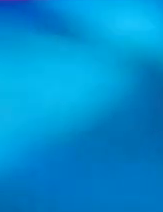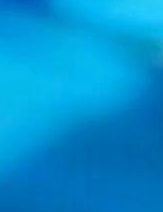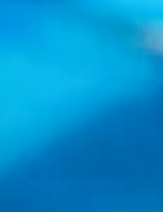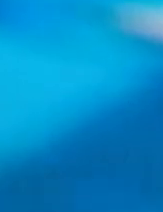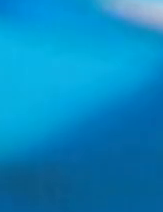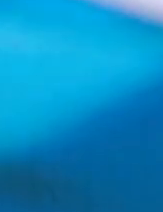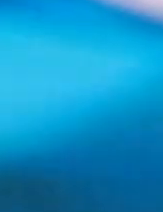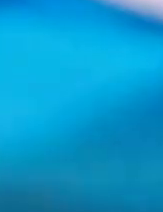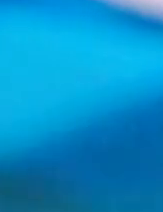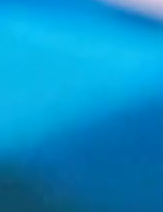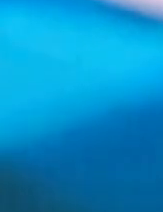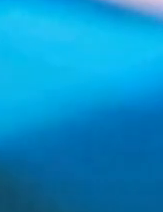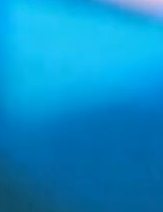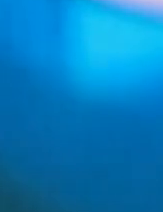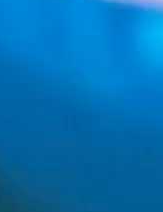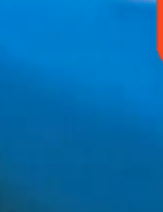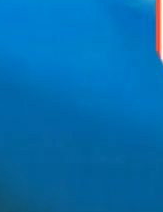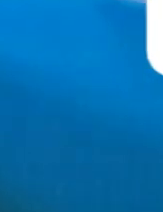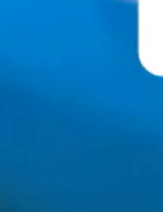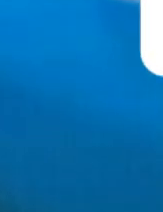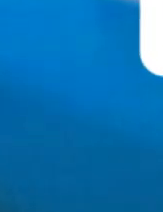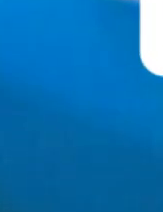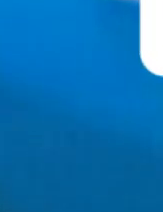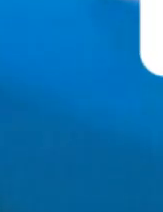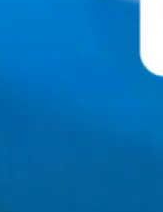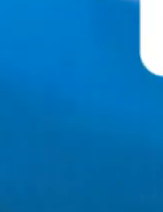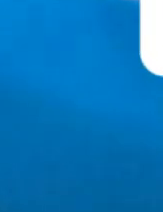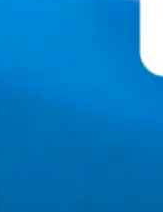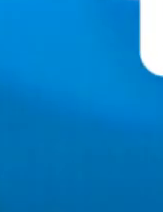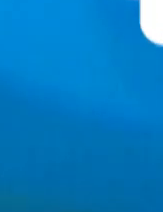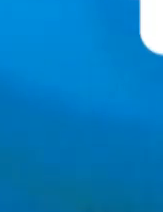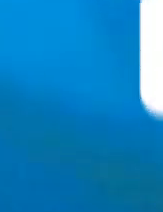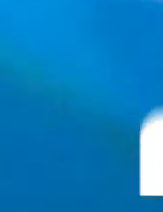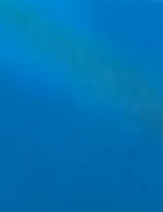непременно жмите на колокольчик. Информбюро, когда нужна честная информация.